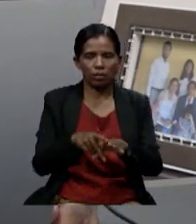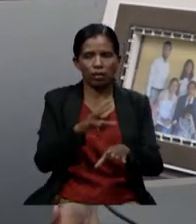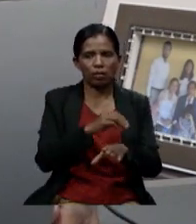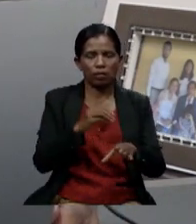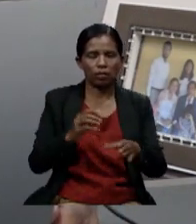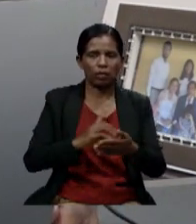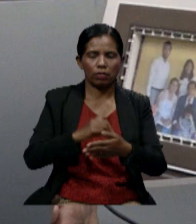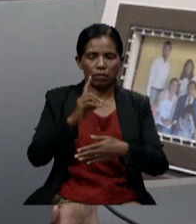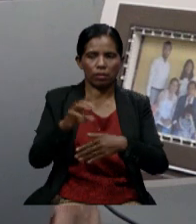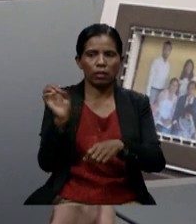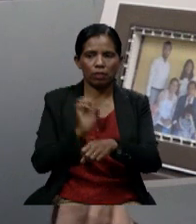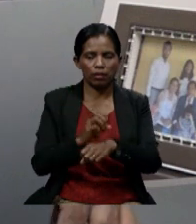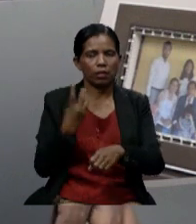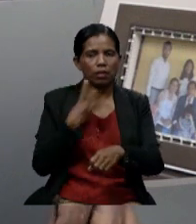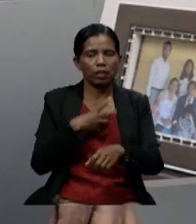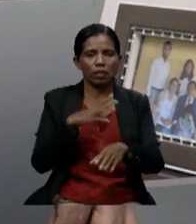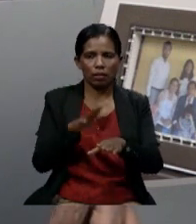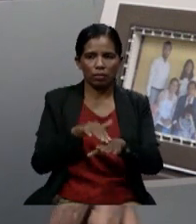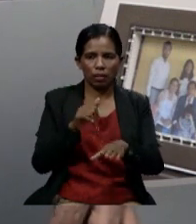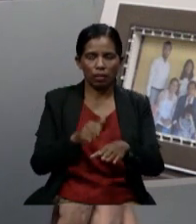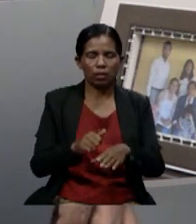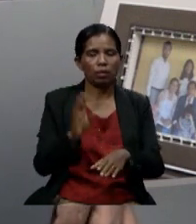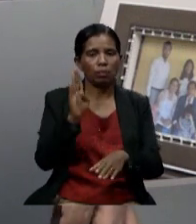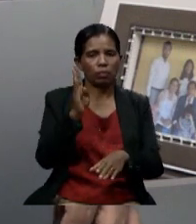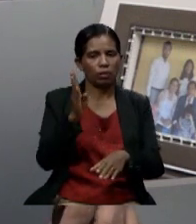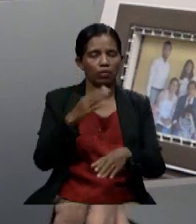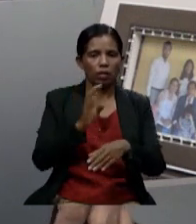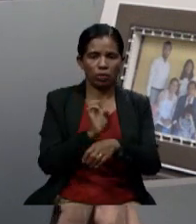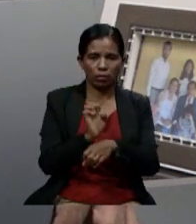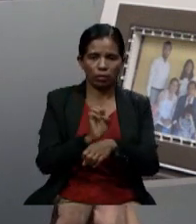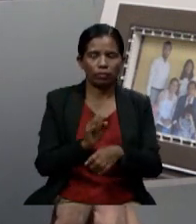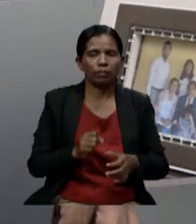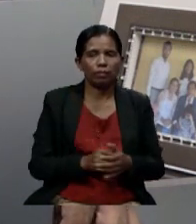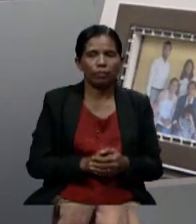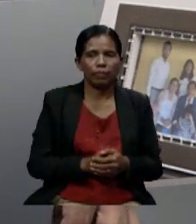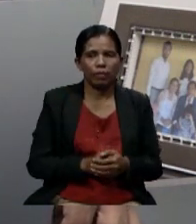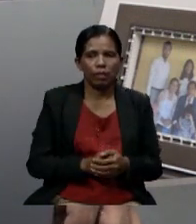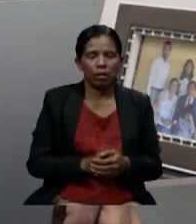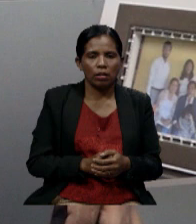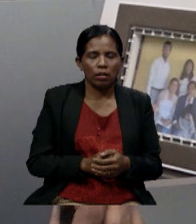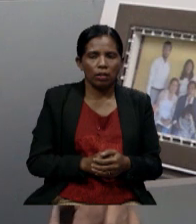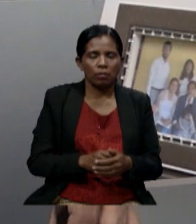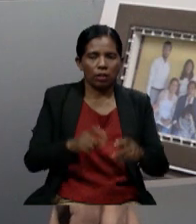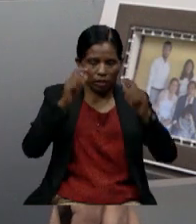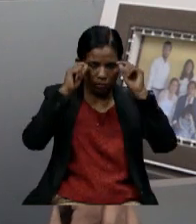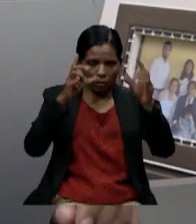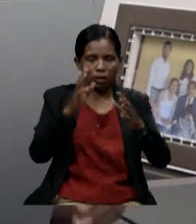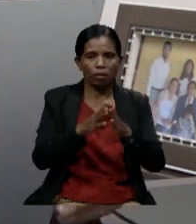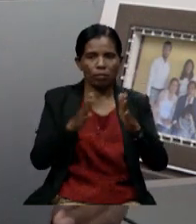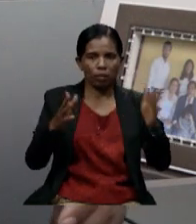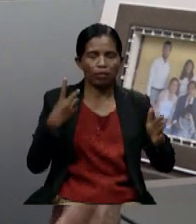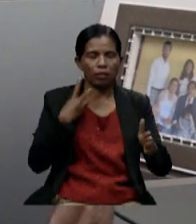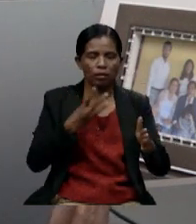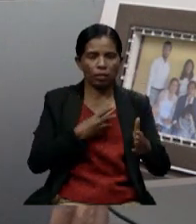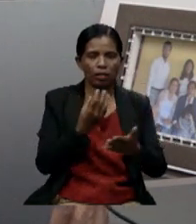ba desenvolvimento economia ne beta bolu blue economy ya blue economy opportunity ba Timor ne bote teves e tenia ne